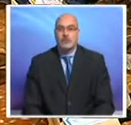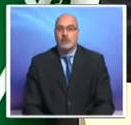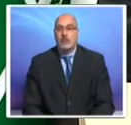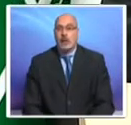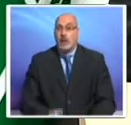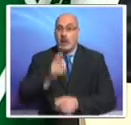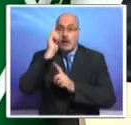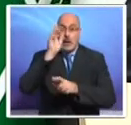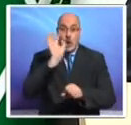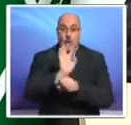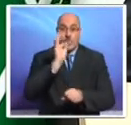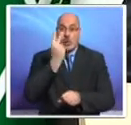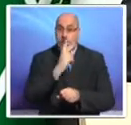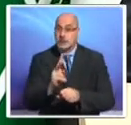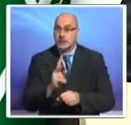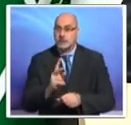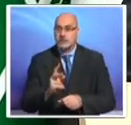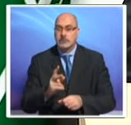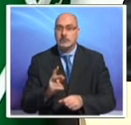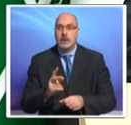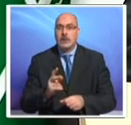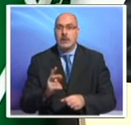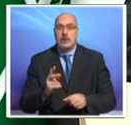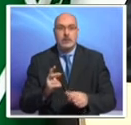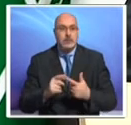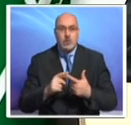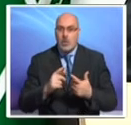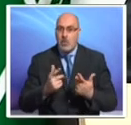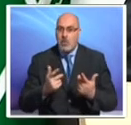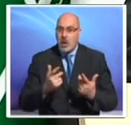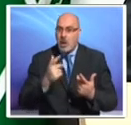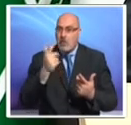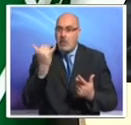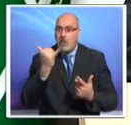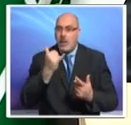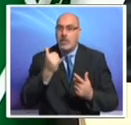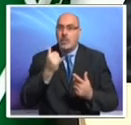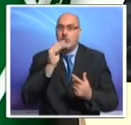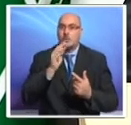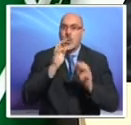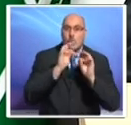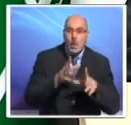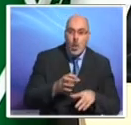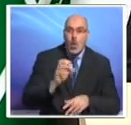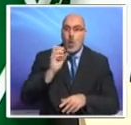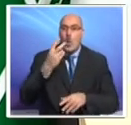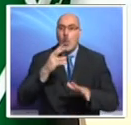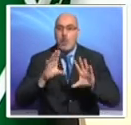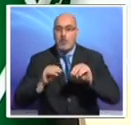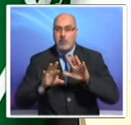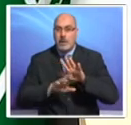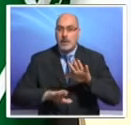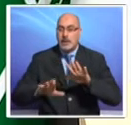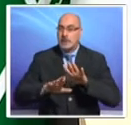على الإرهاب غير مرتبطة بجدول زمني أو بنطاق جغرافي، بل